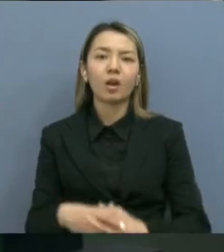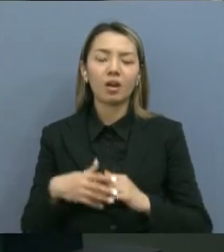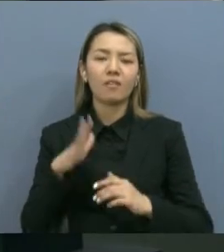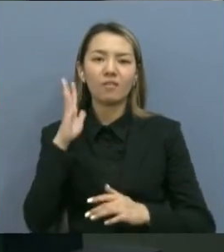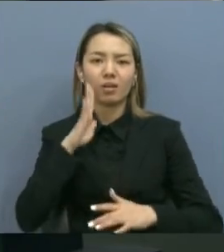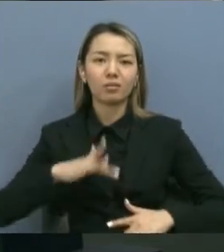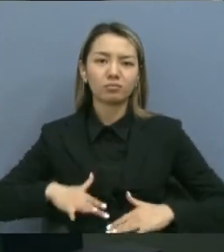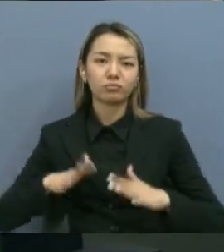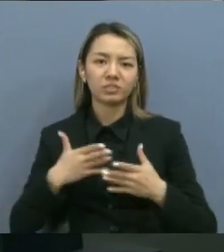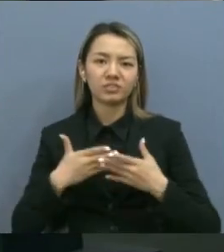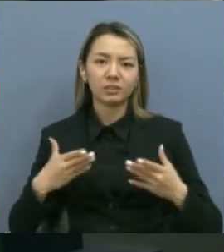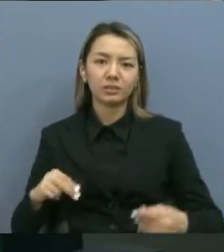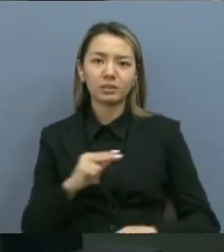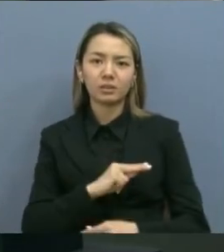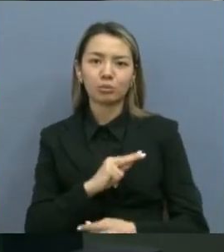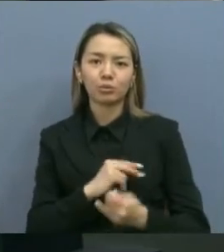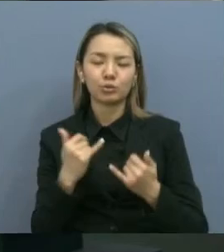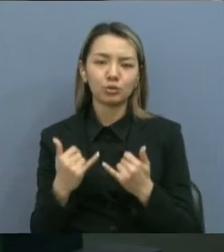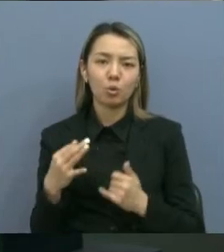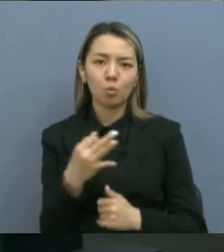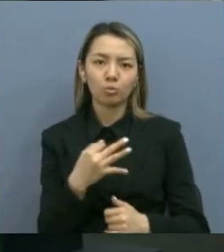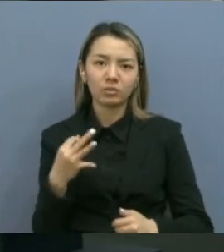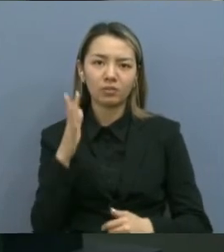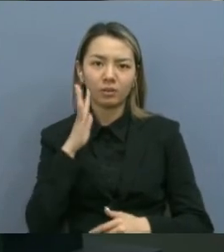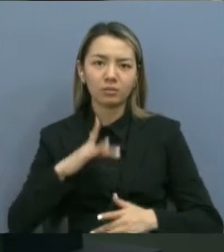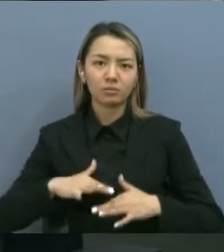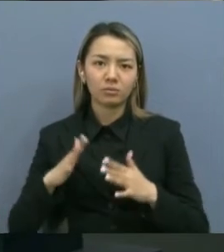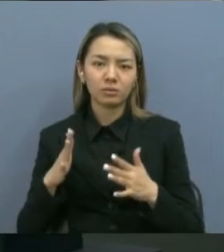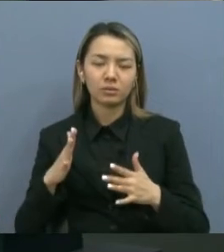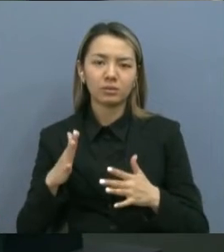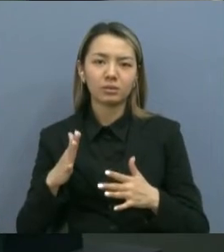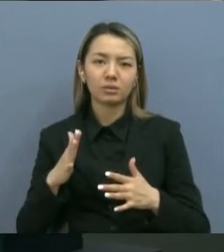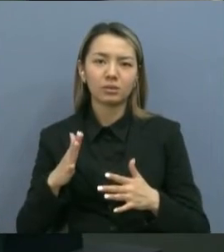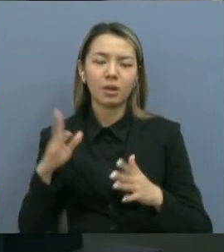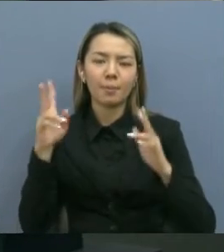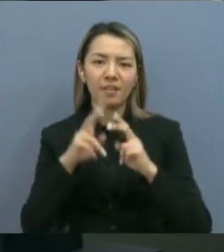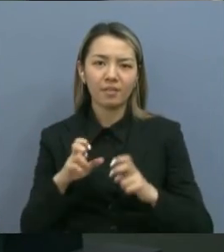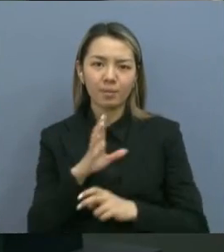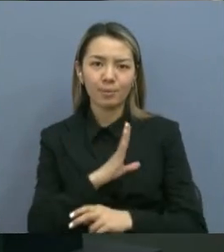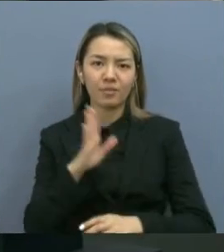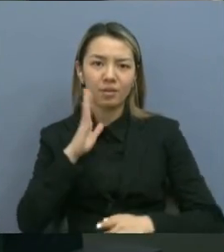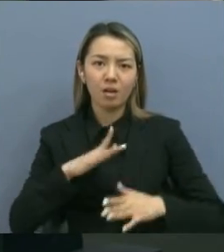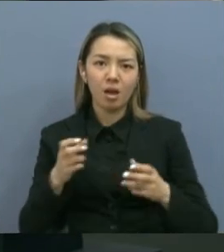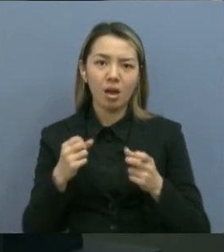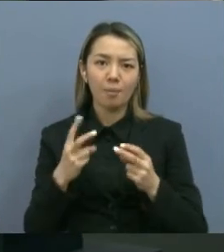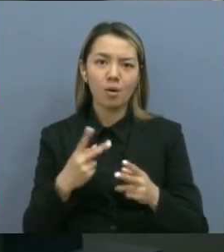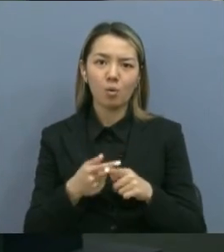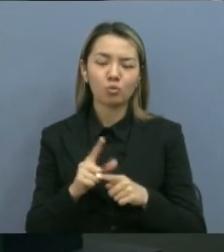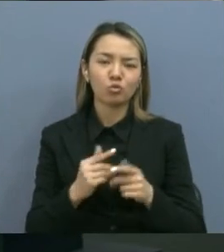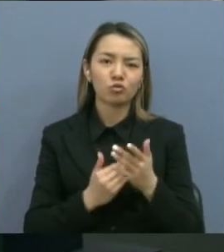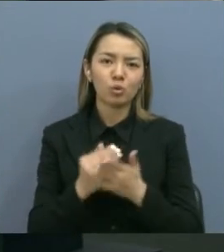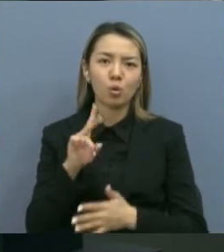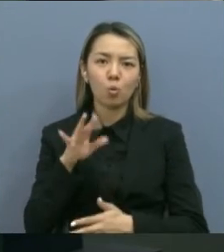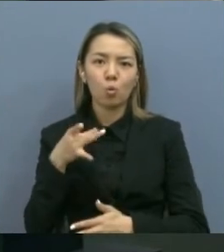Көктемгі су тасқынының алдын алу мақсатында облыстағы су айдындары әуеден бақыланды. Су тасқынының қаупі жоғары.